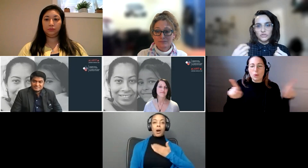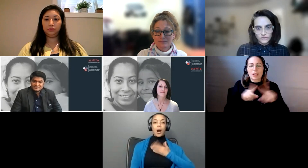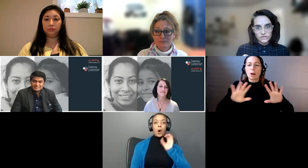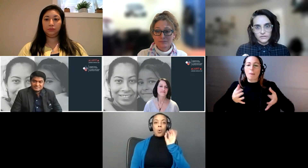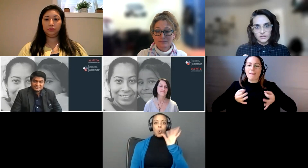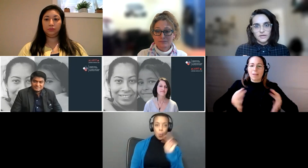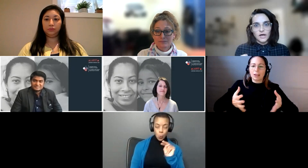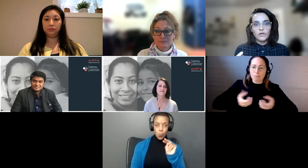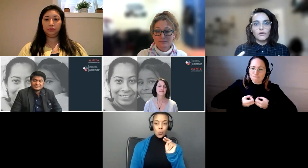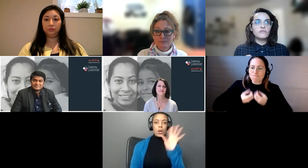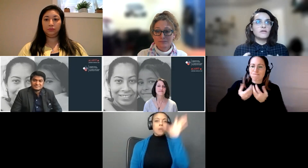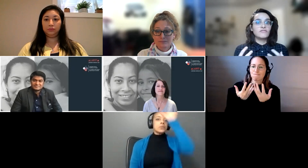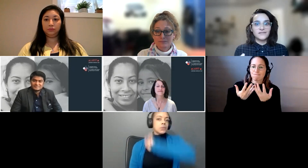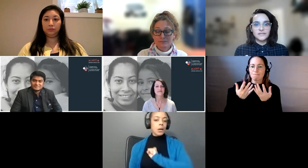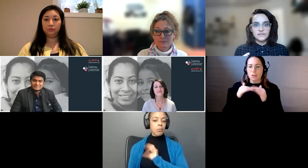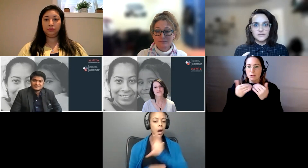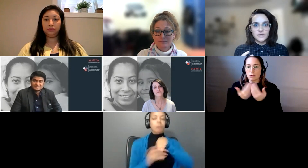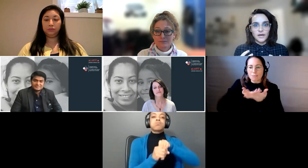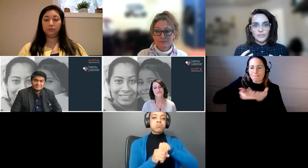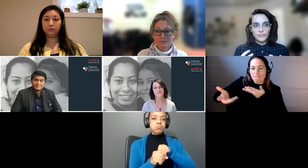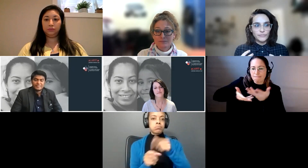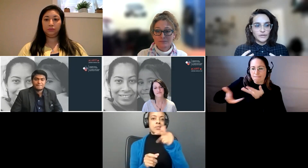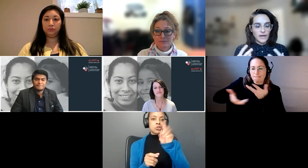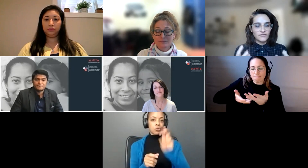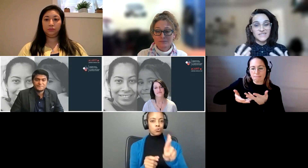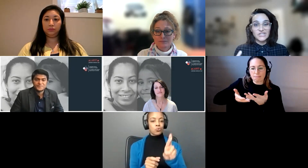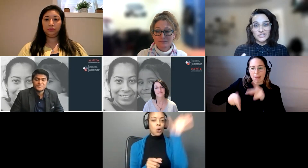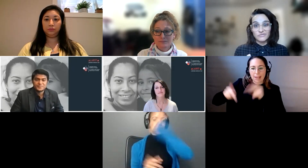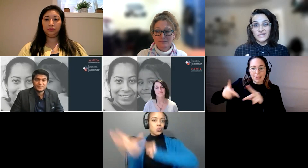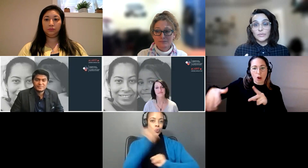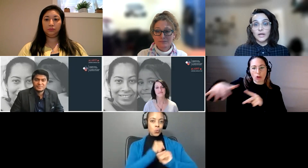infusons nos interactions avec les gens.